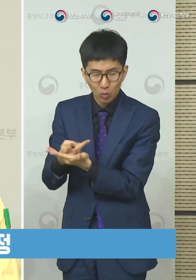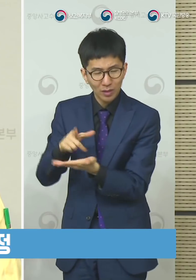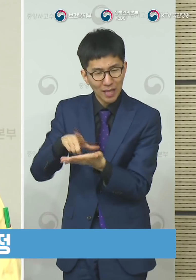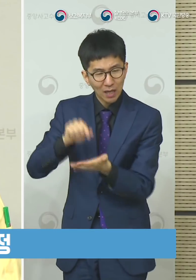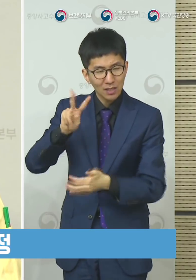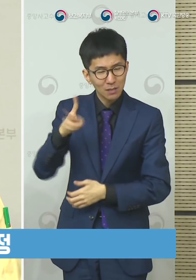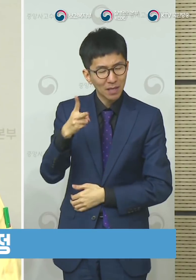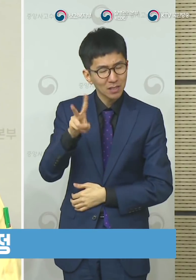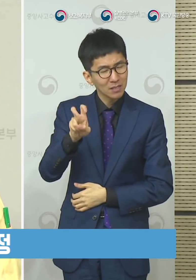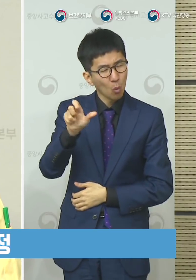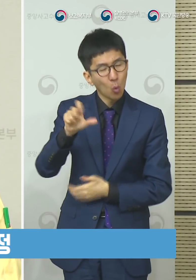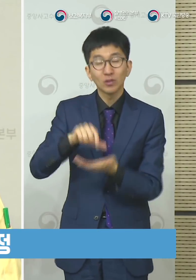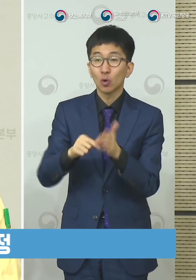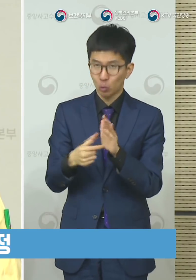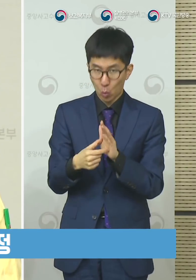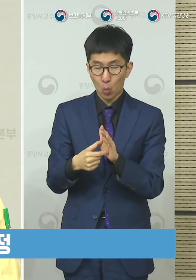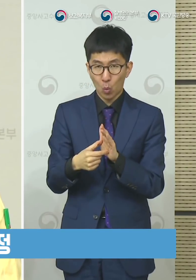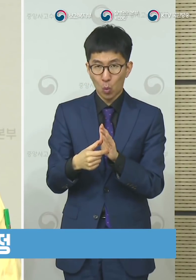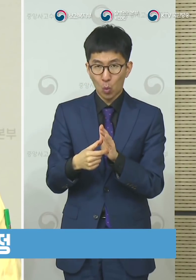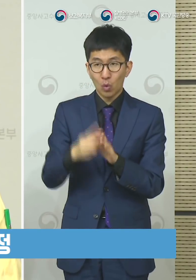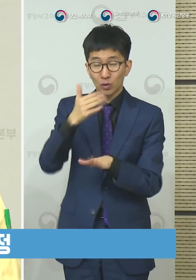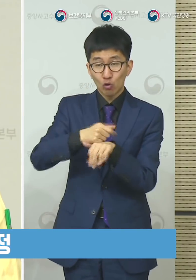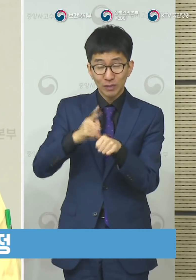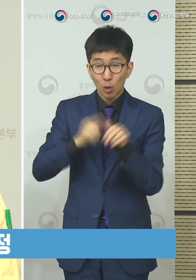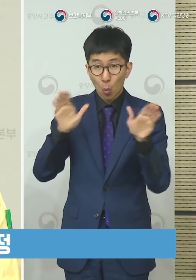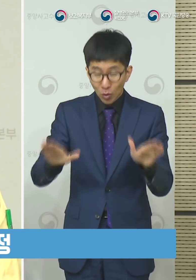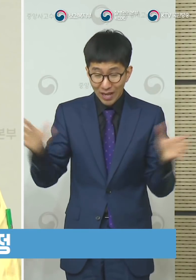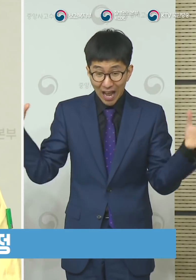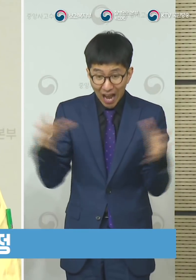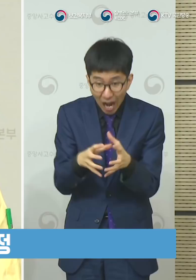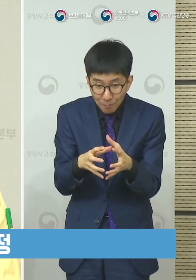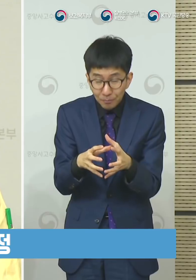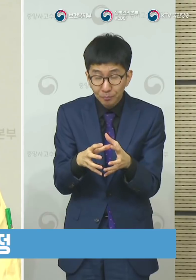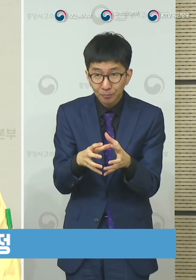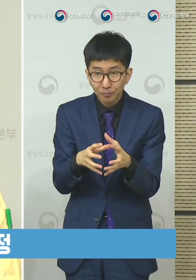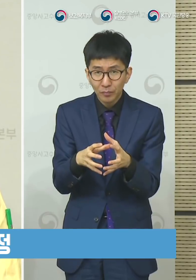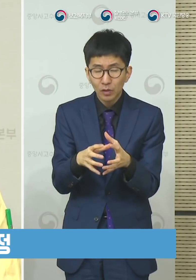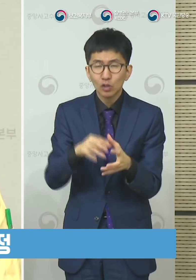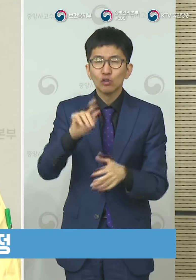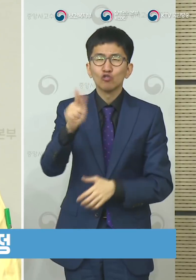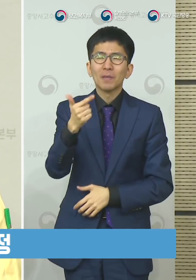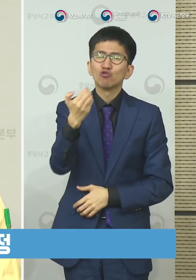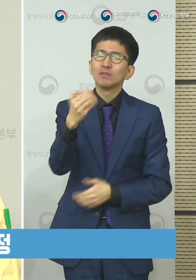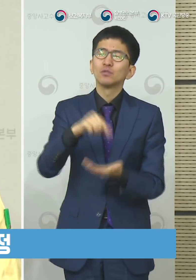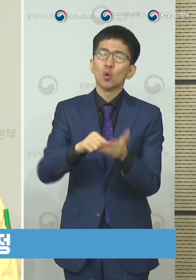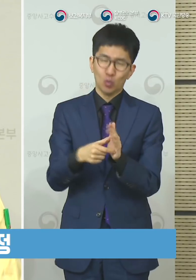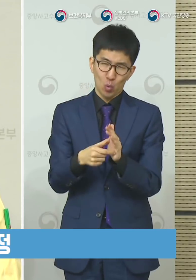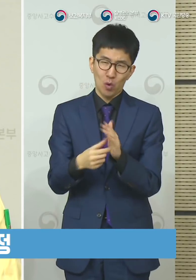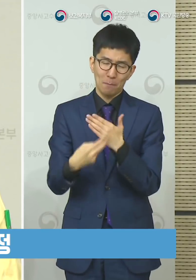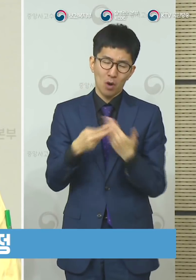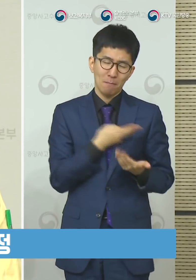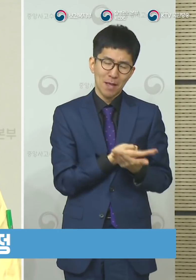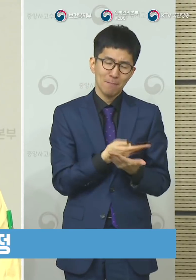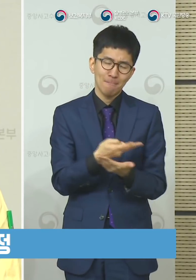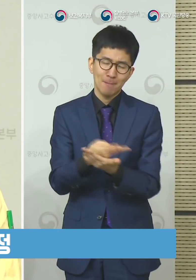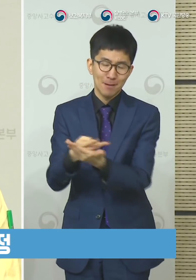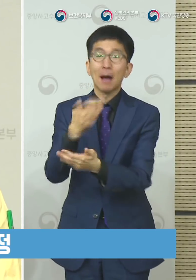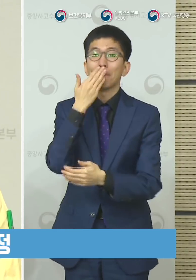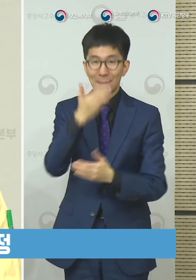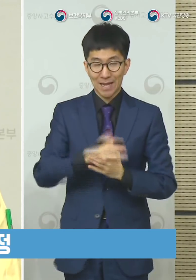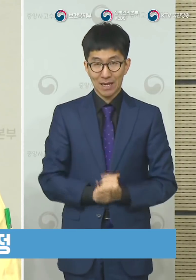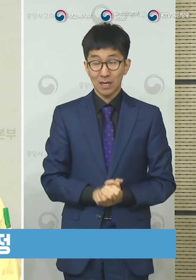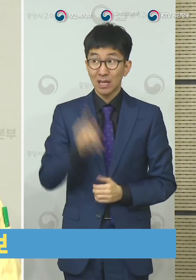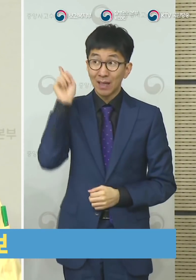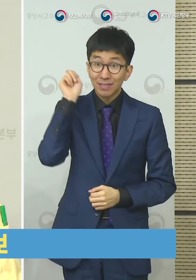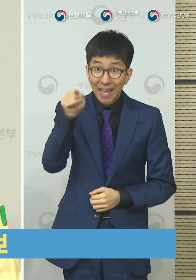하게 되면 오늘까지 그 한 694병상을 목표로 해서 확보를 합니다. 그리고